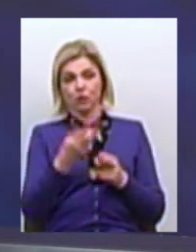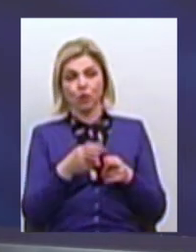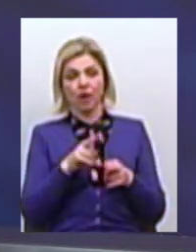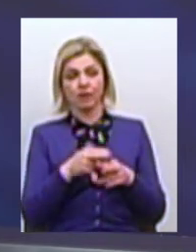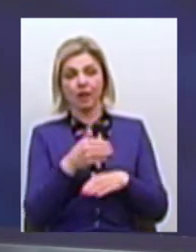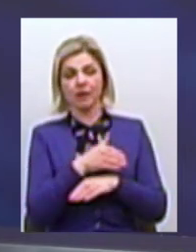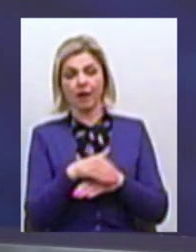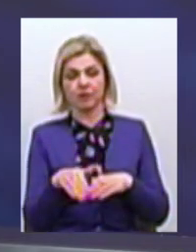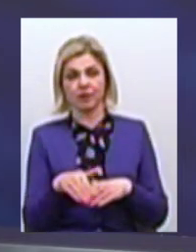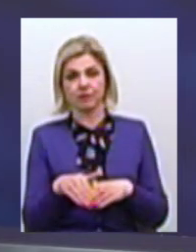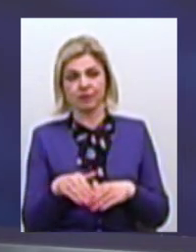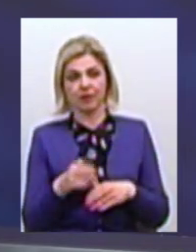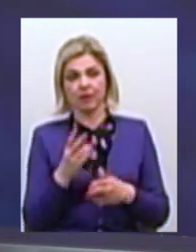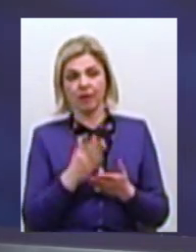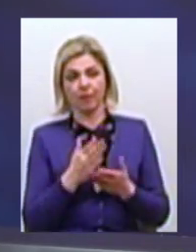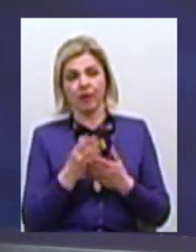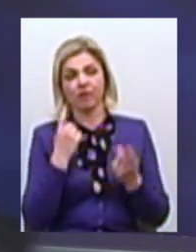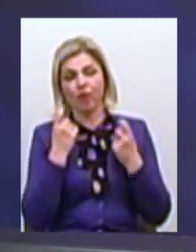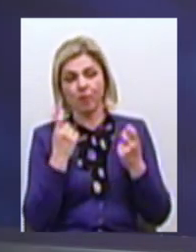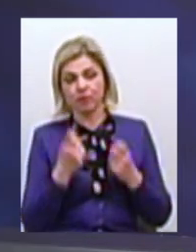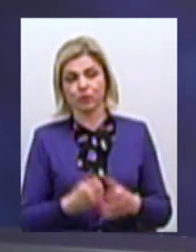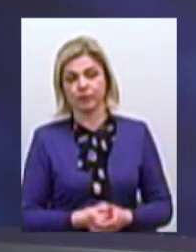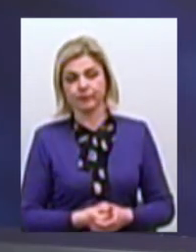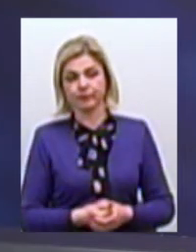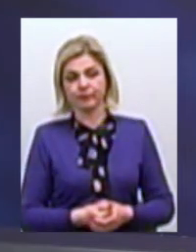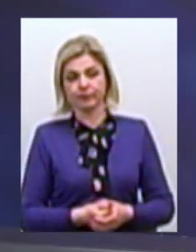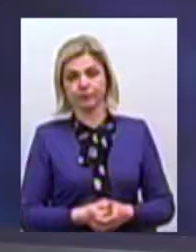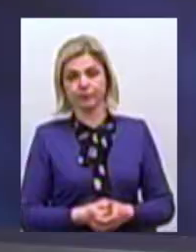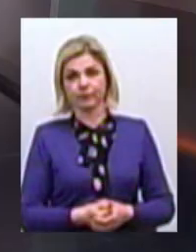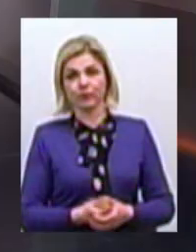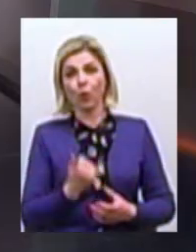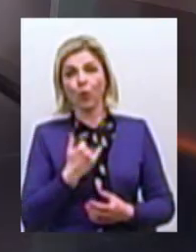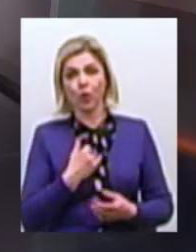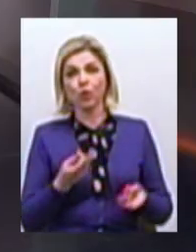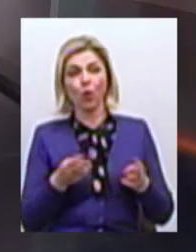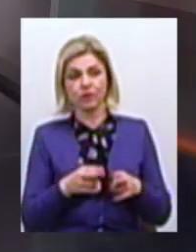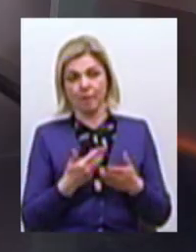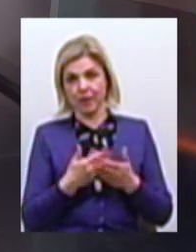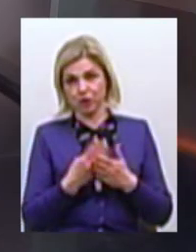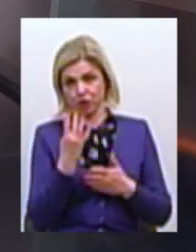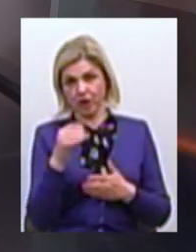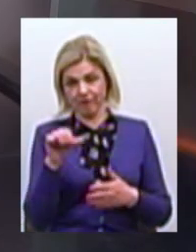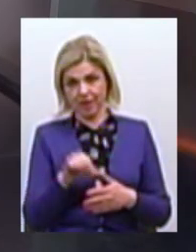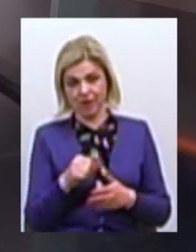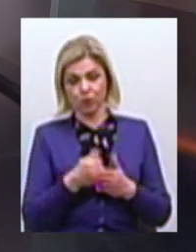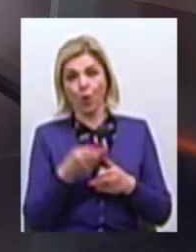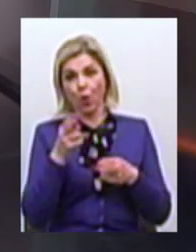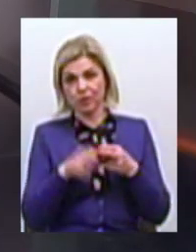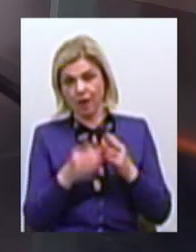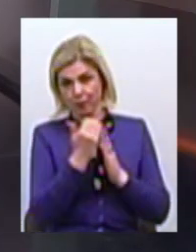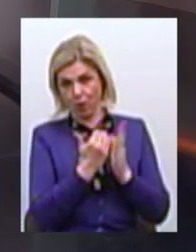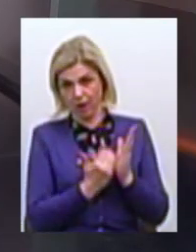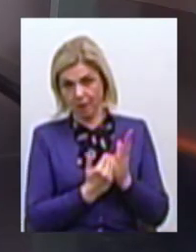правда. Просто немає інформації, зрозуміло. Да. У нас залишається близько 4 хвилин до кінця програми. Олександре,